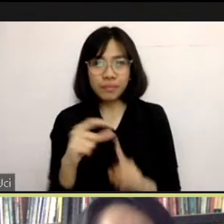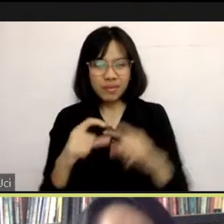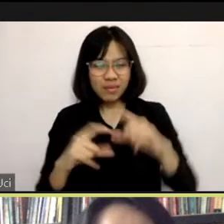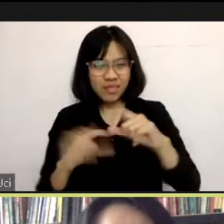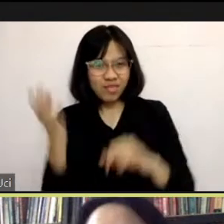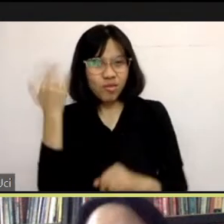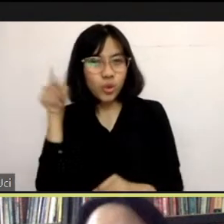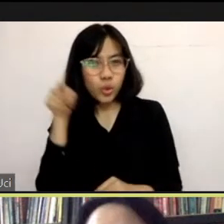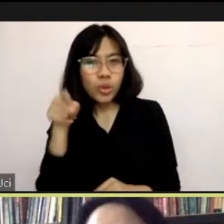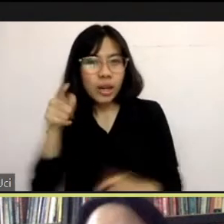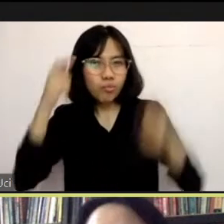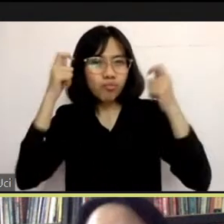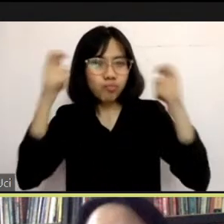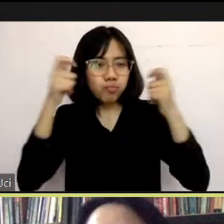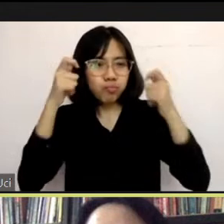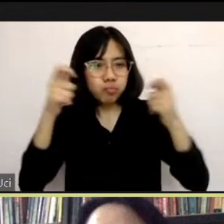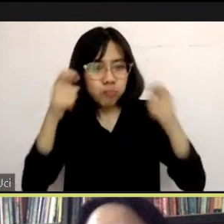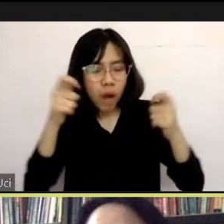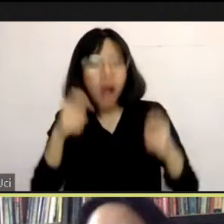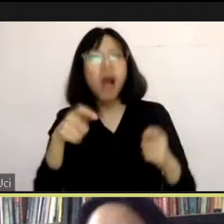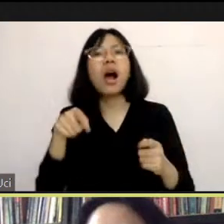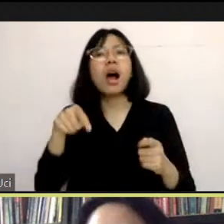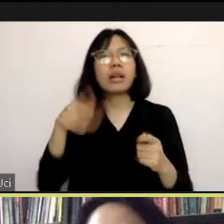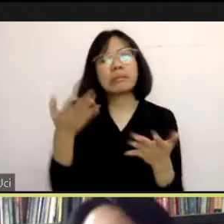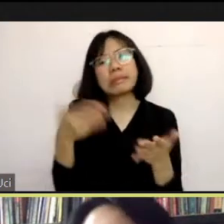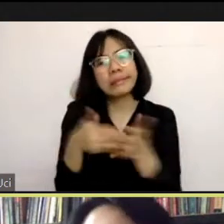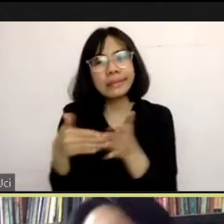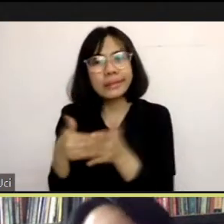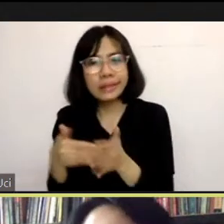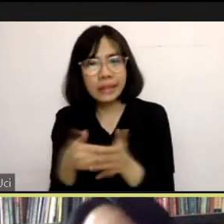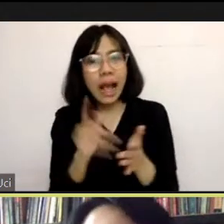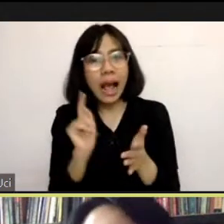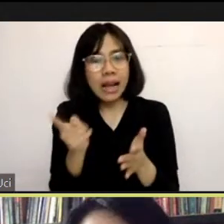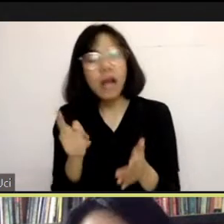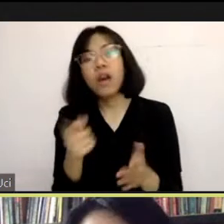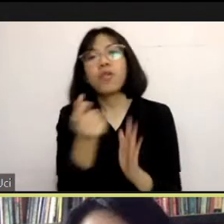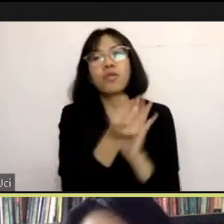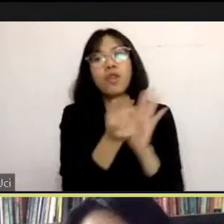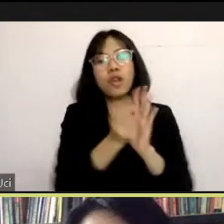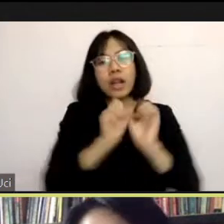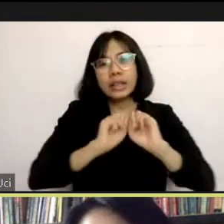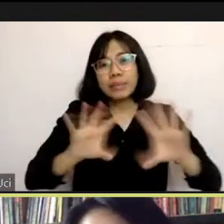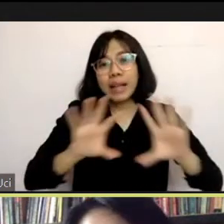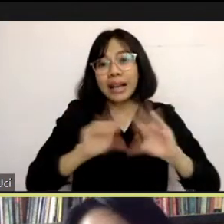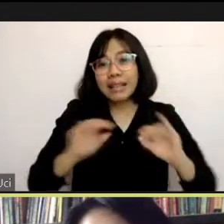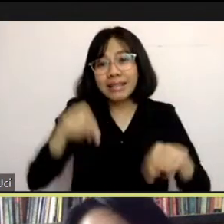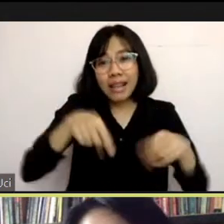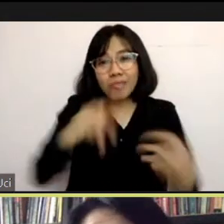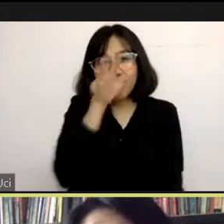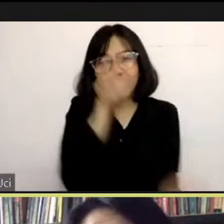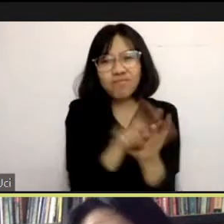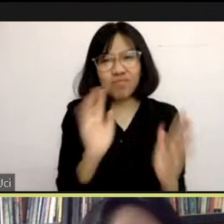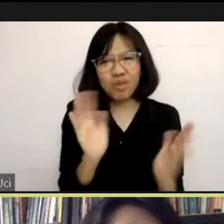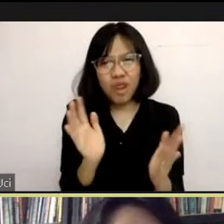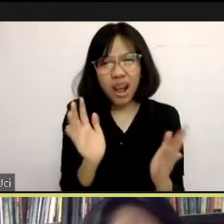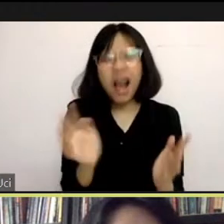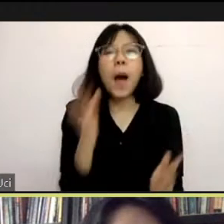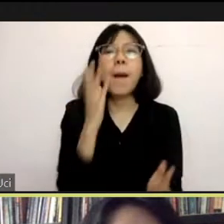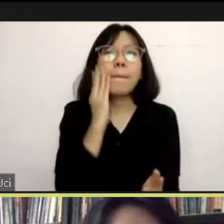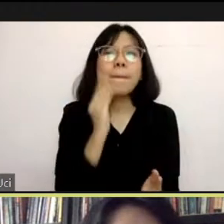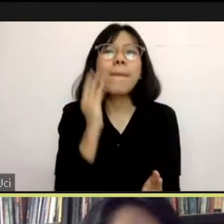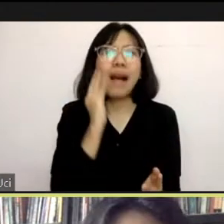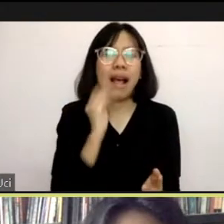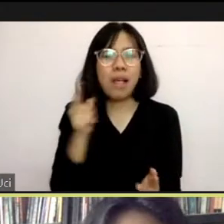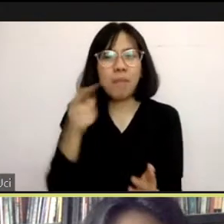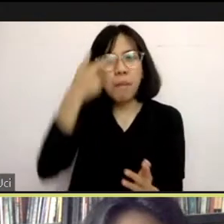pengalaman dalam undang-undang penyusunan undang-undang cipta kerja ini, kita bisa belajar banyak dari pengalaman di reformasi di